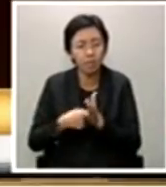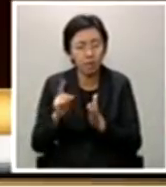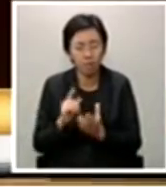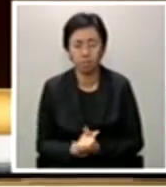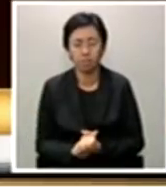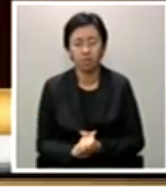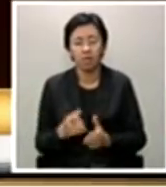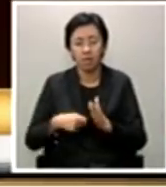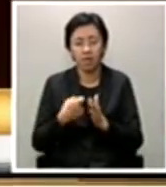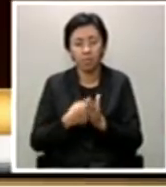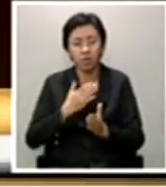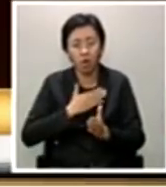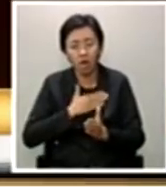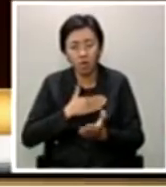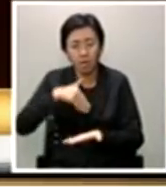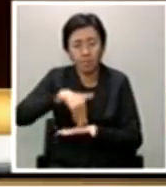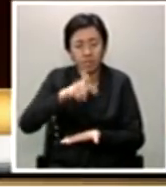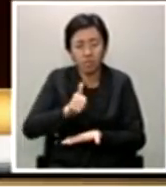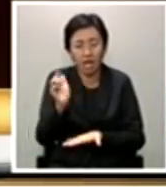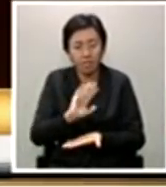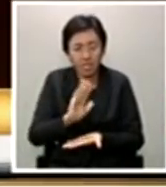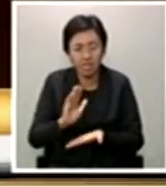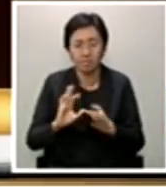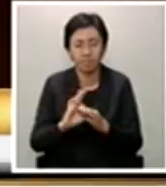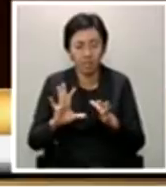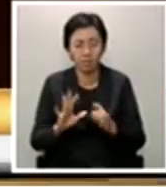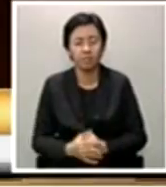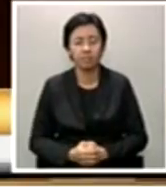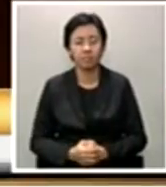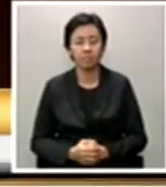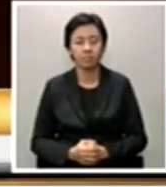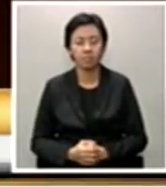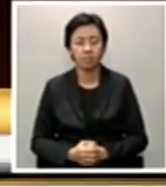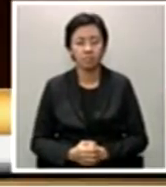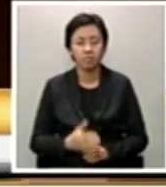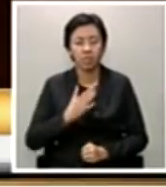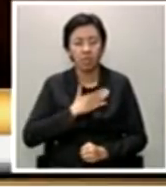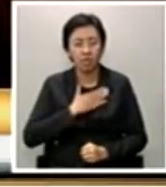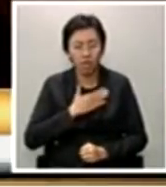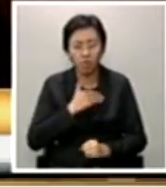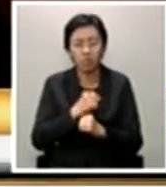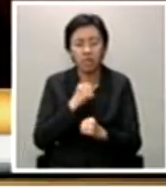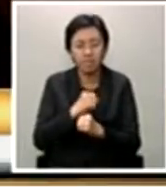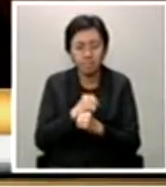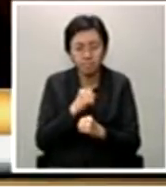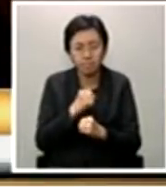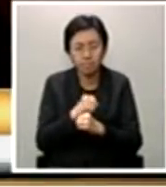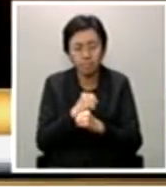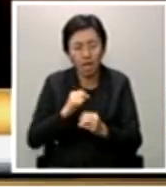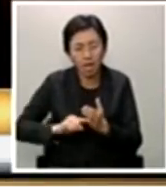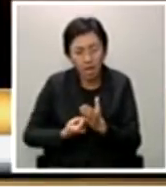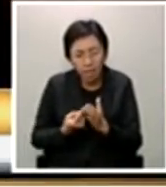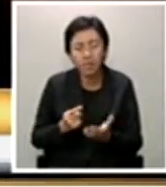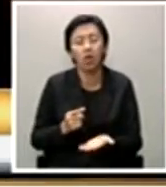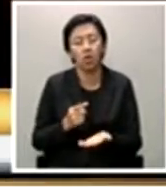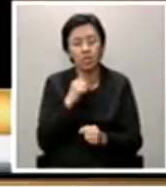รามีจุดศูนย์กลางนะไม่เกี่ยวเลยนะท่านเราต้องสร้างสตอรี่ขึ้นมานะสร้างส